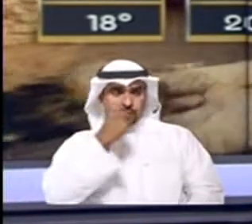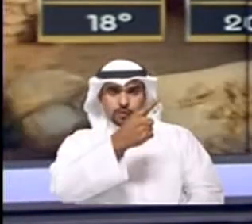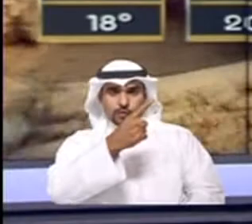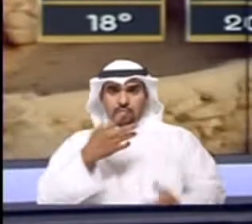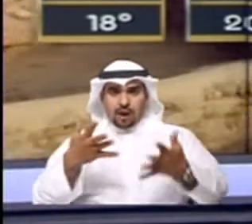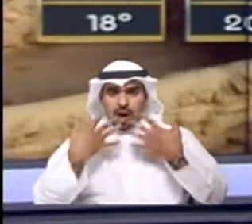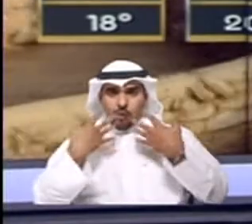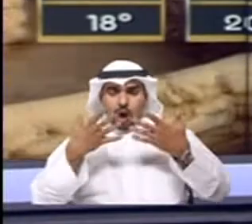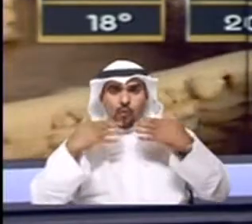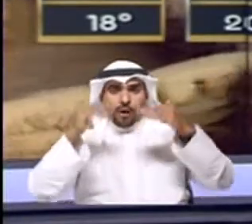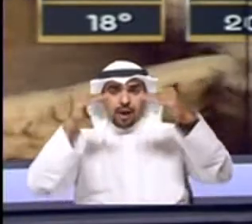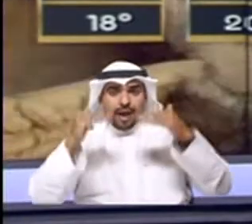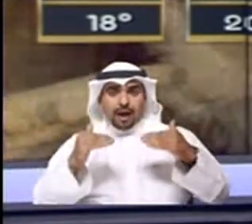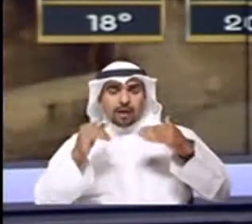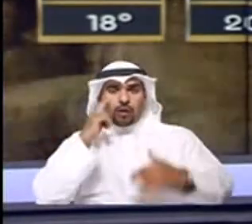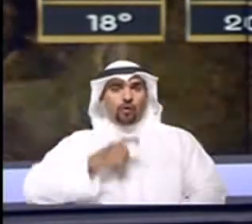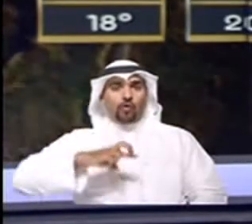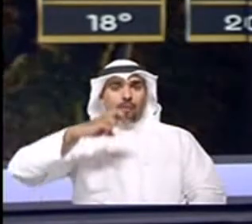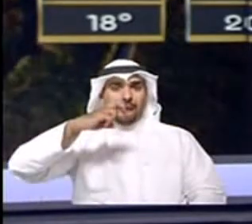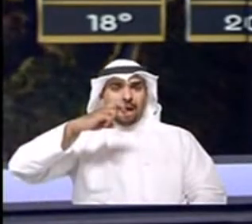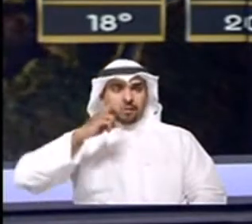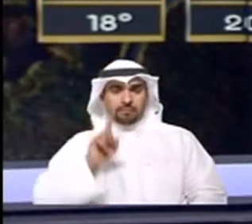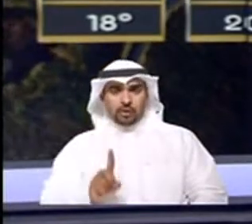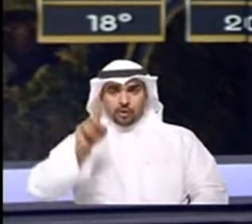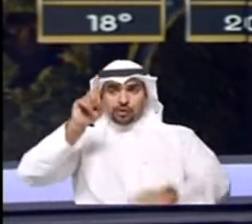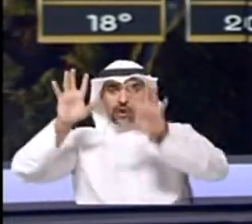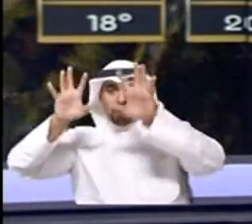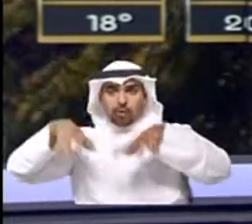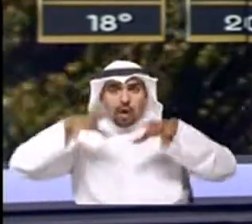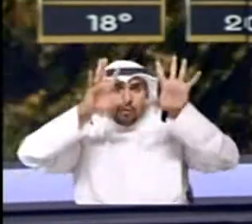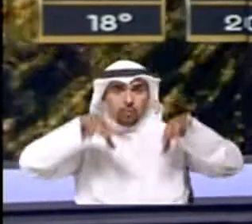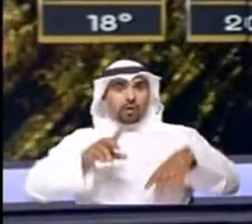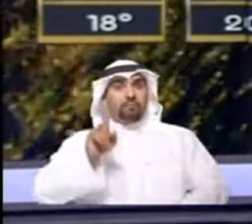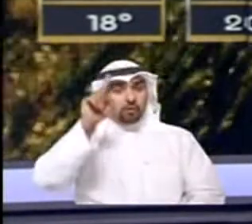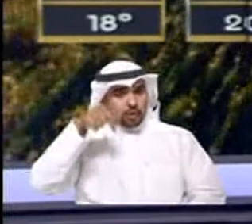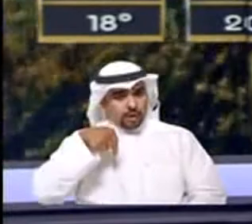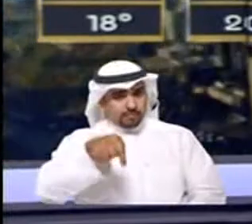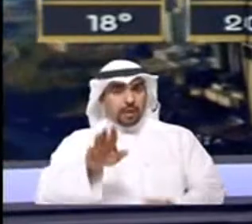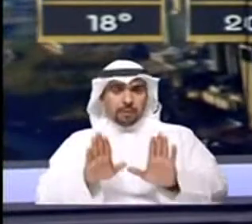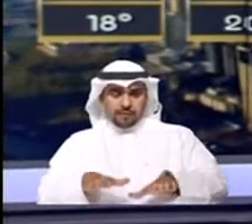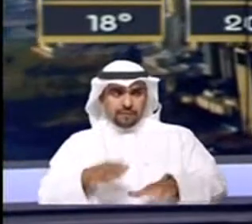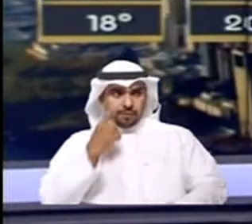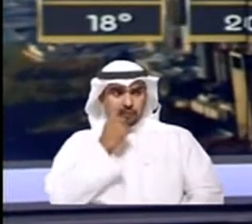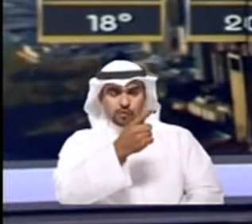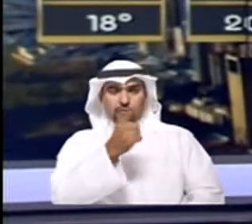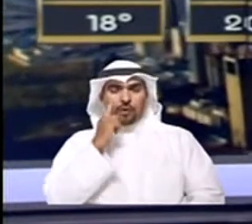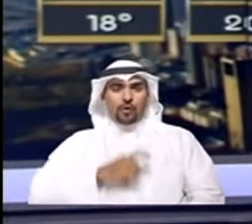يوم الأحد بإذن الله، أجواءنا غائمة جزئيا، في فرص لرذاذ للأمطار طبعا في يوم الأحد، 31 عظمى وصغرى 18 درجة مئوية،